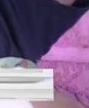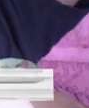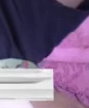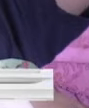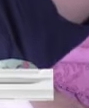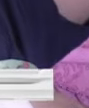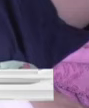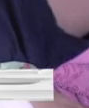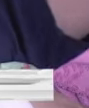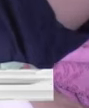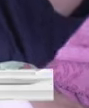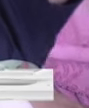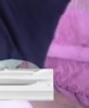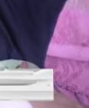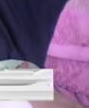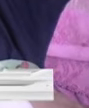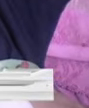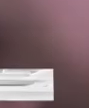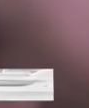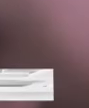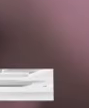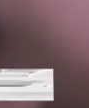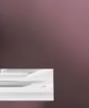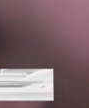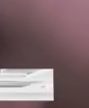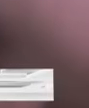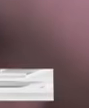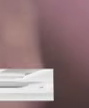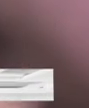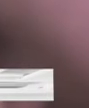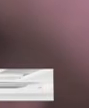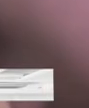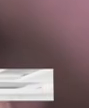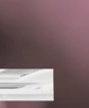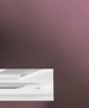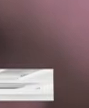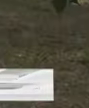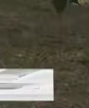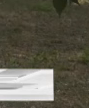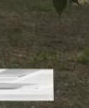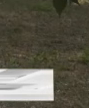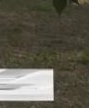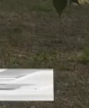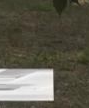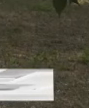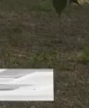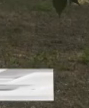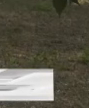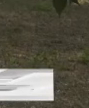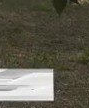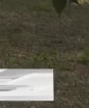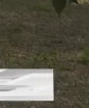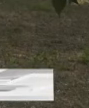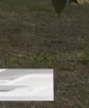Қыздың туыстары кінәлілердің жазалануын талап етіп отыр. Құзырлылар не дейді? Күдіктілер неге бостандықта жүр? Мен Әйгерім Пернебек